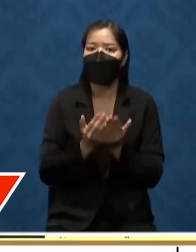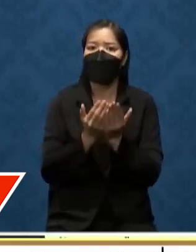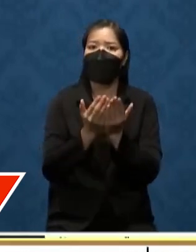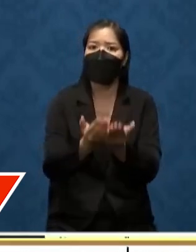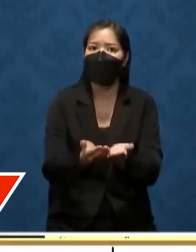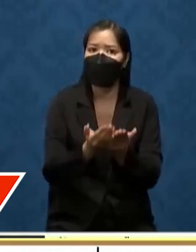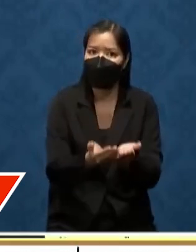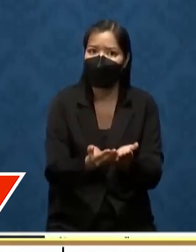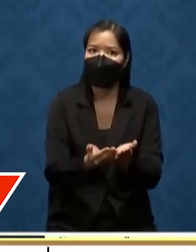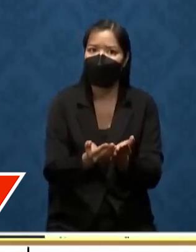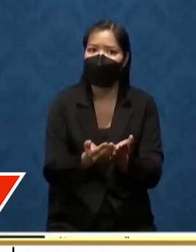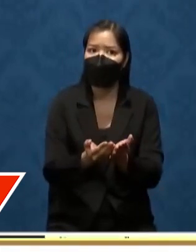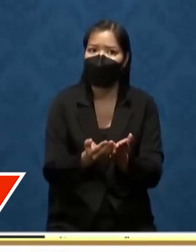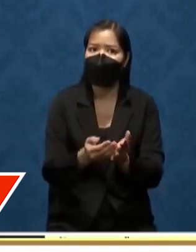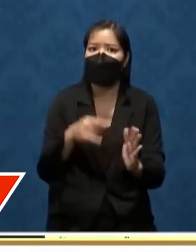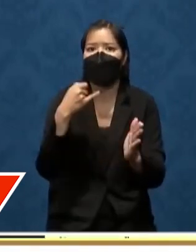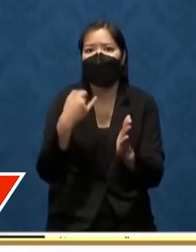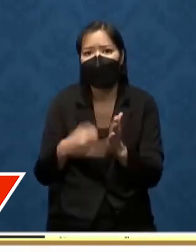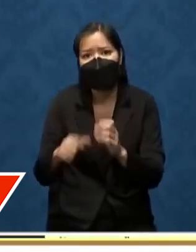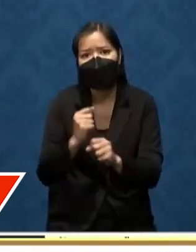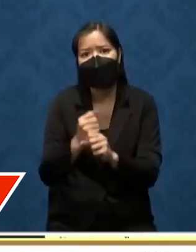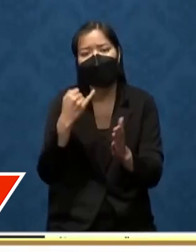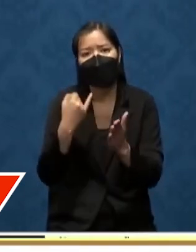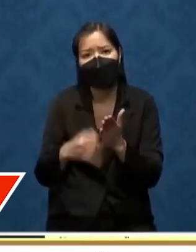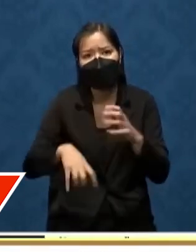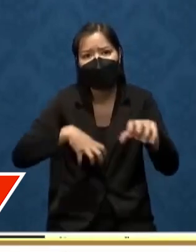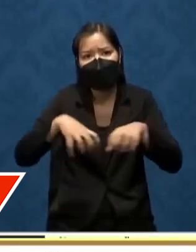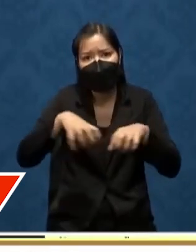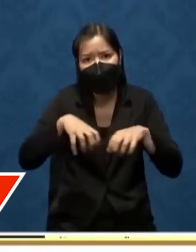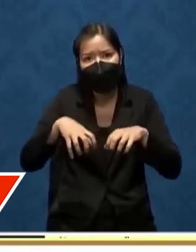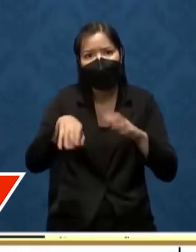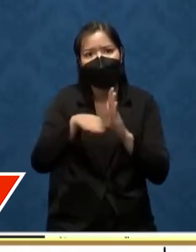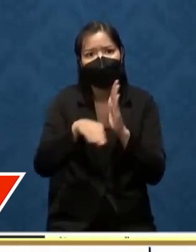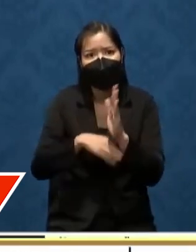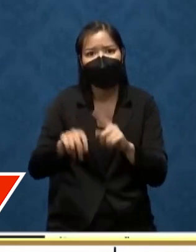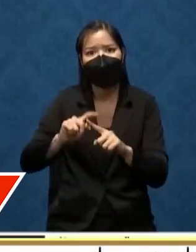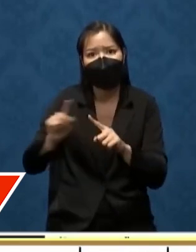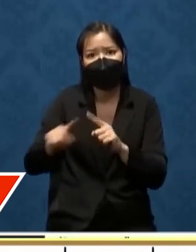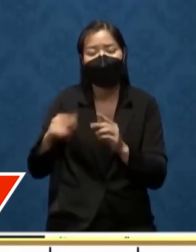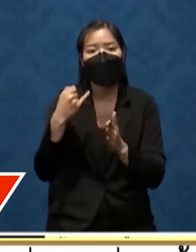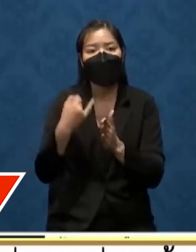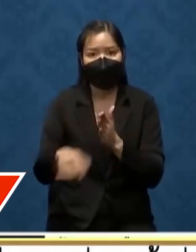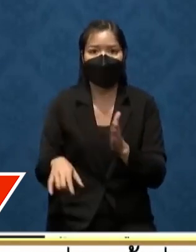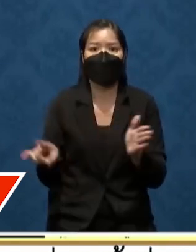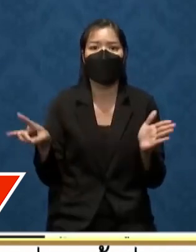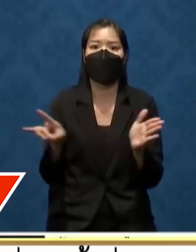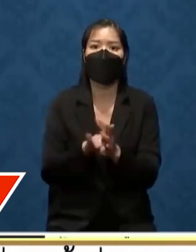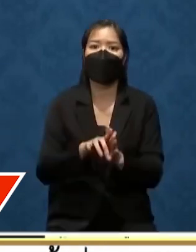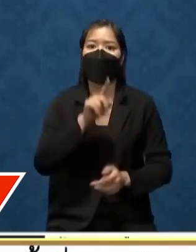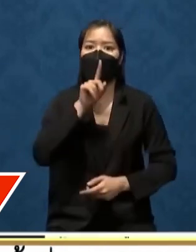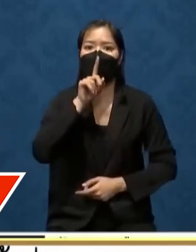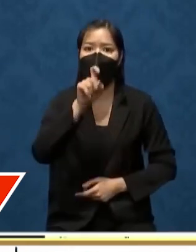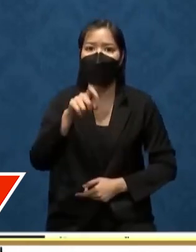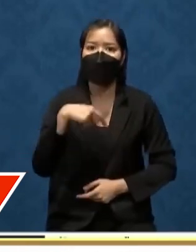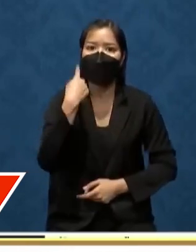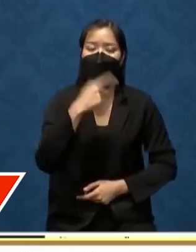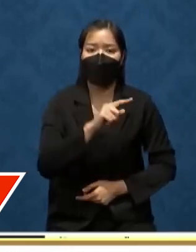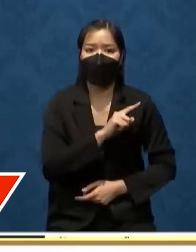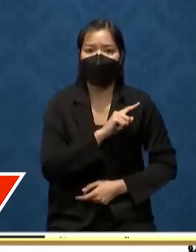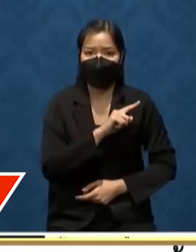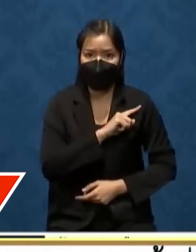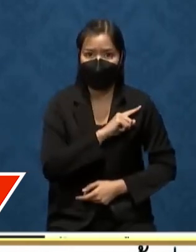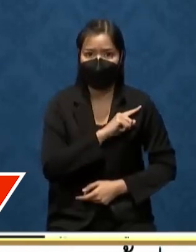สั